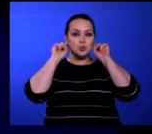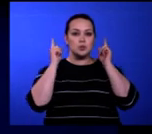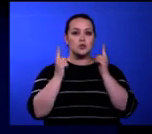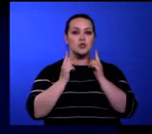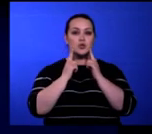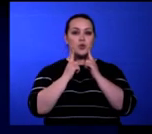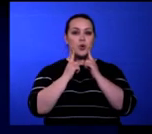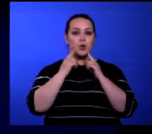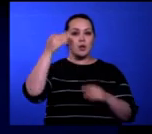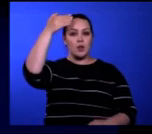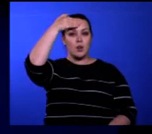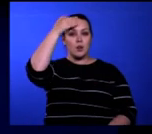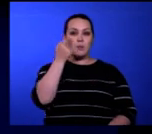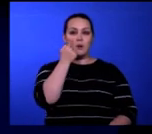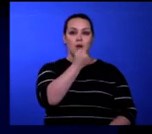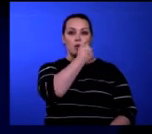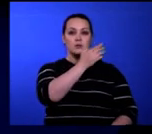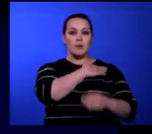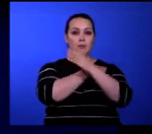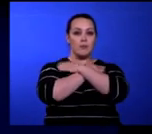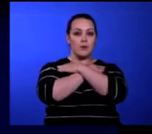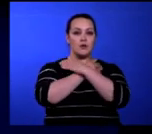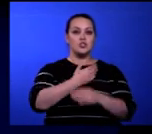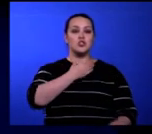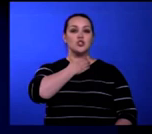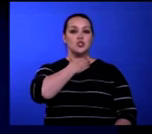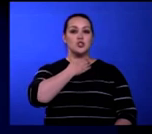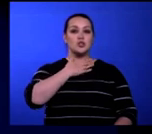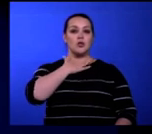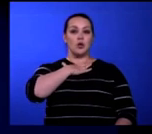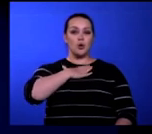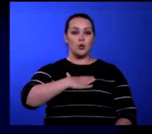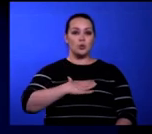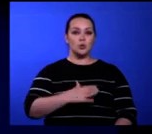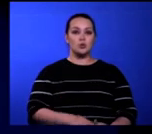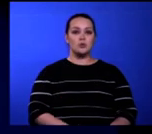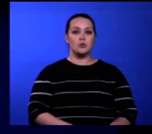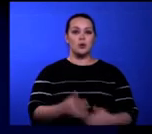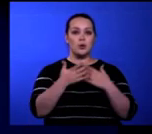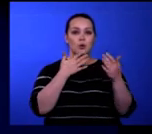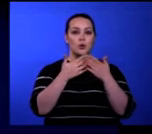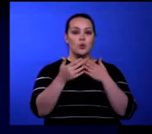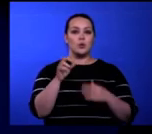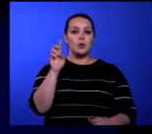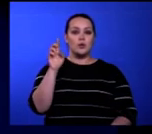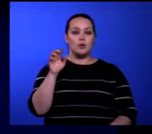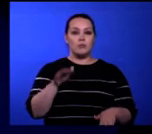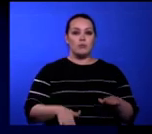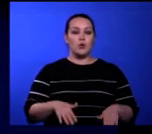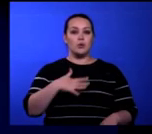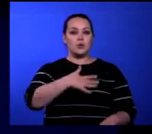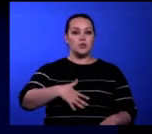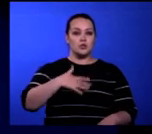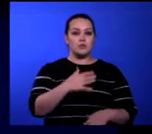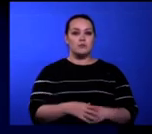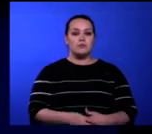щеки, лоб, глаза, плечи, шея, грудь. Не забыть бы что-нибудь. Руки, бедра и живот. А теперь